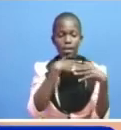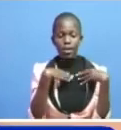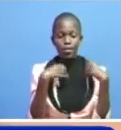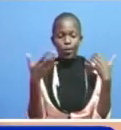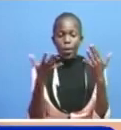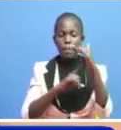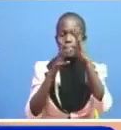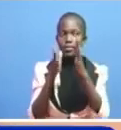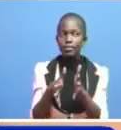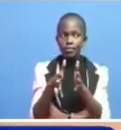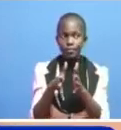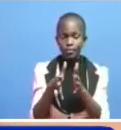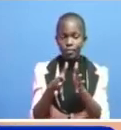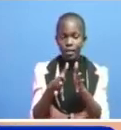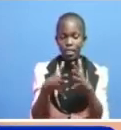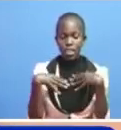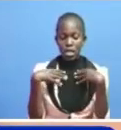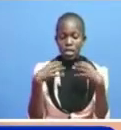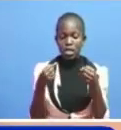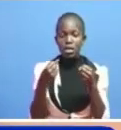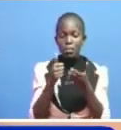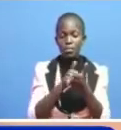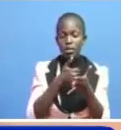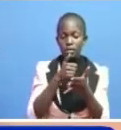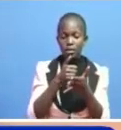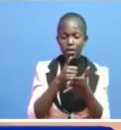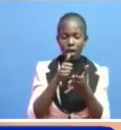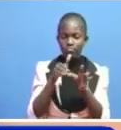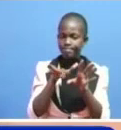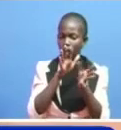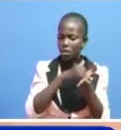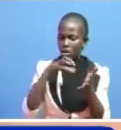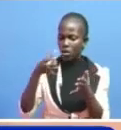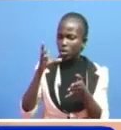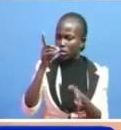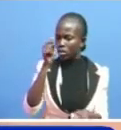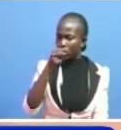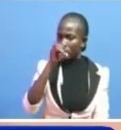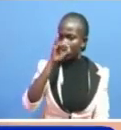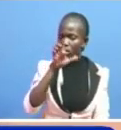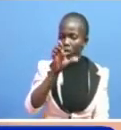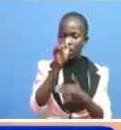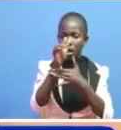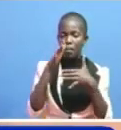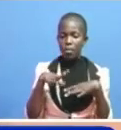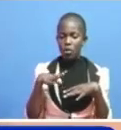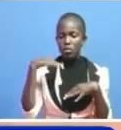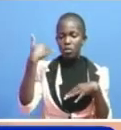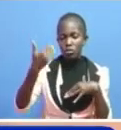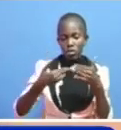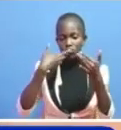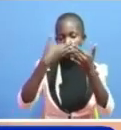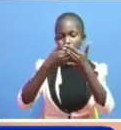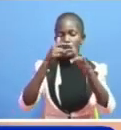Minista wa maunduma Uiiti County ne ya Masaku Dr. Daniel Yumbya wenda Enenthi Makunae Livoti